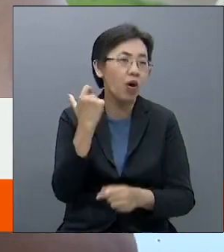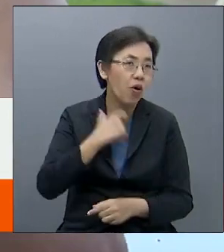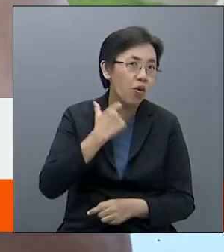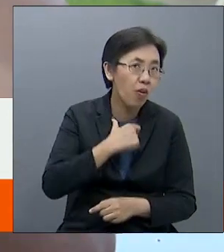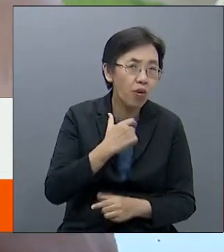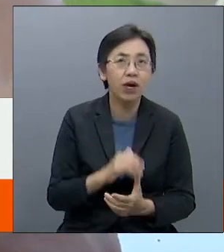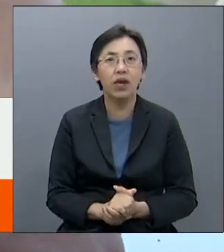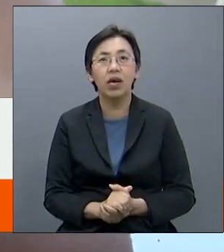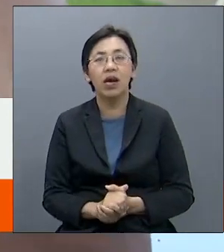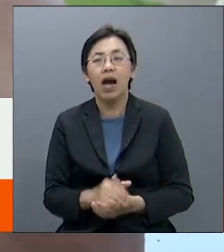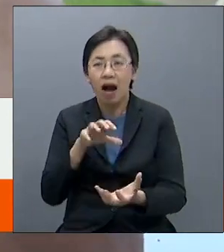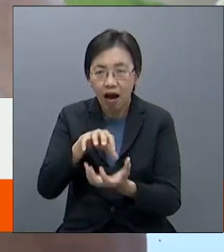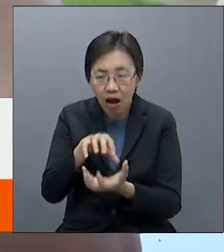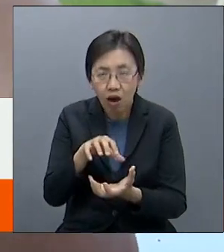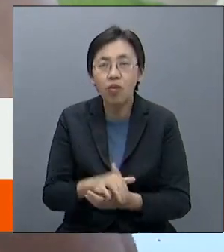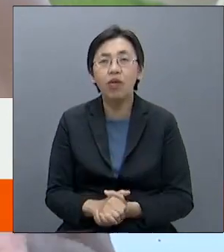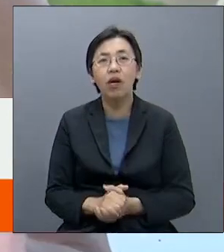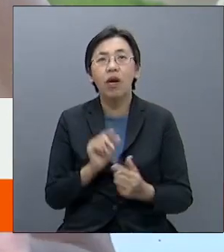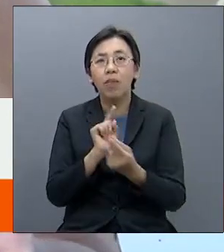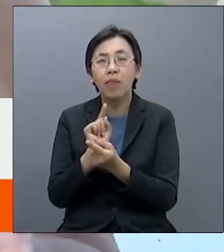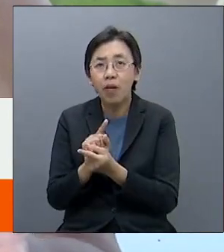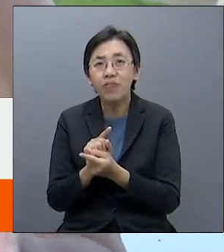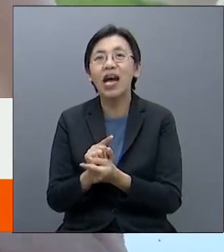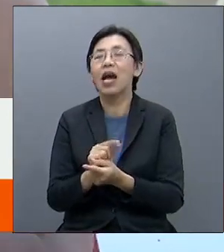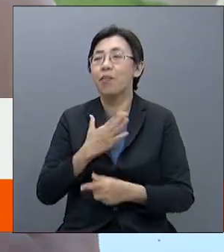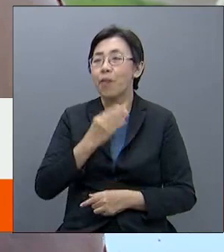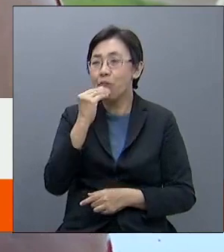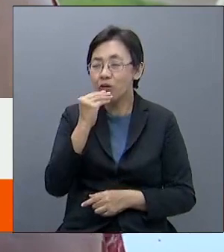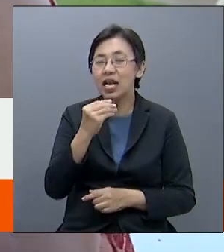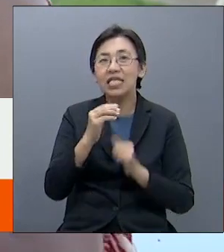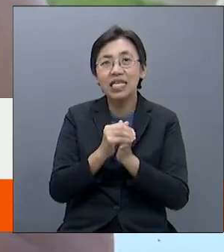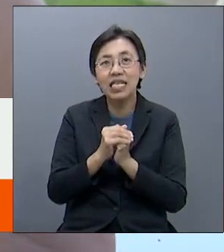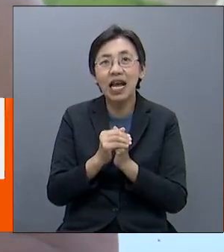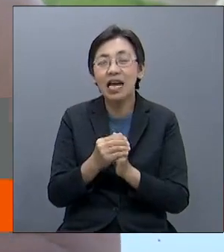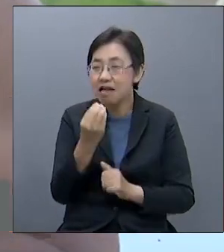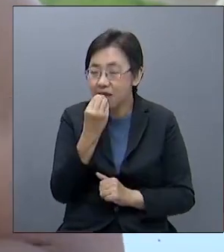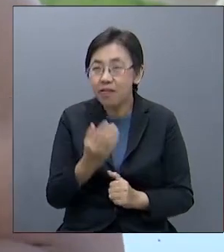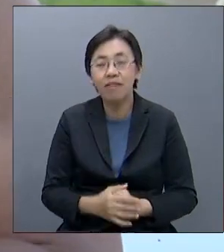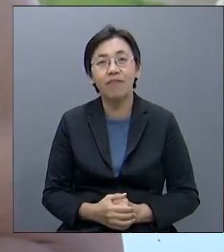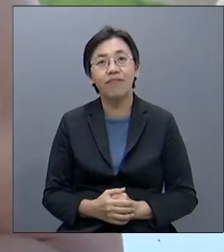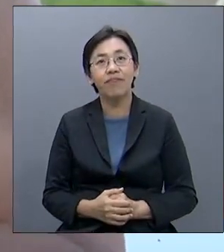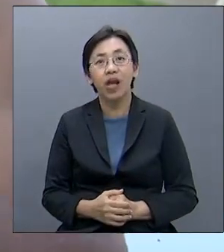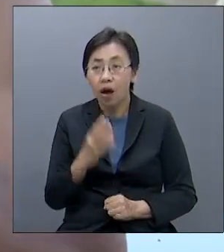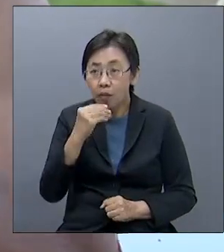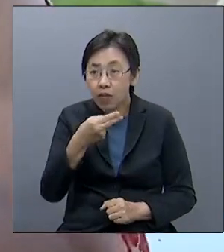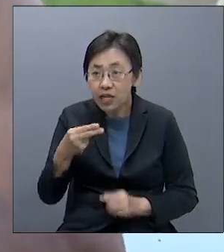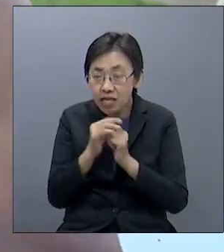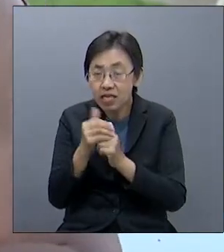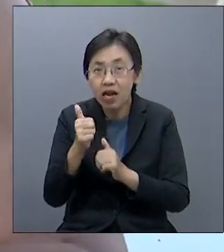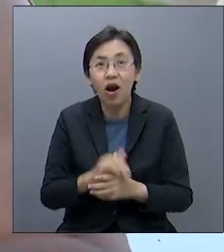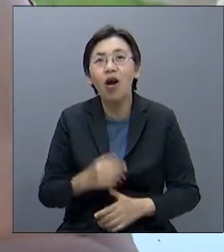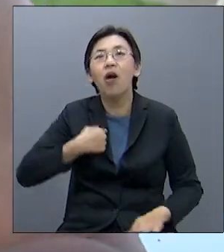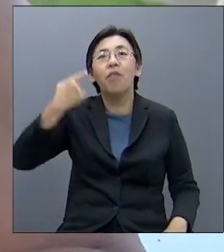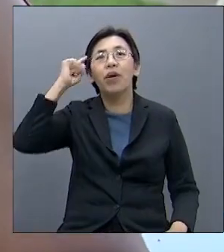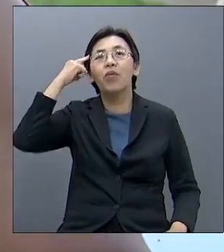ไรนะมาเก๊าฮ่องกงมาเก๊าเขาผมว่านี่ฮาวเจฟันเขาว่ารู้ภาษาจีนนี่เลยไม่รู้หรอก